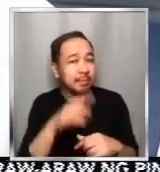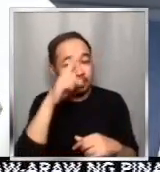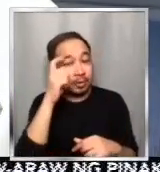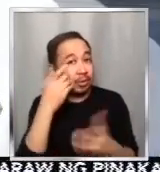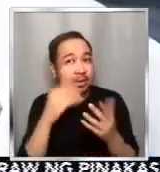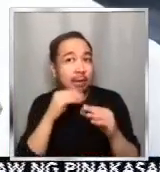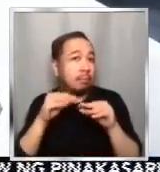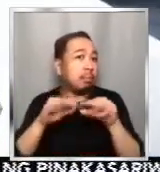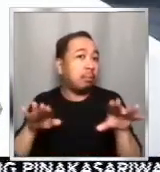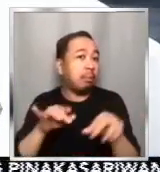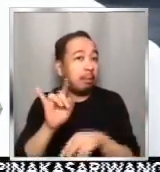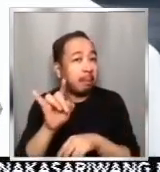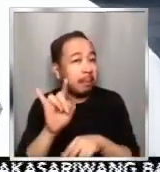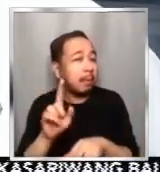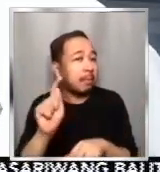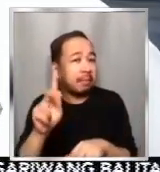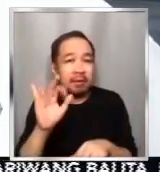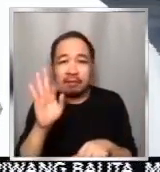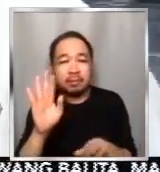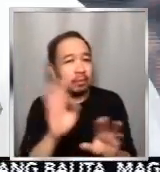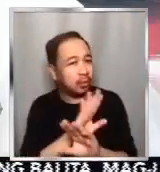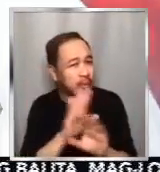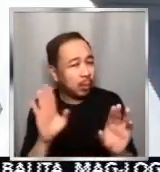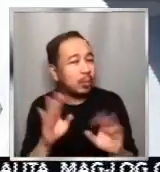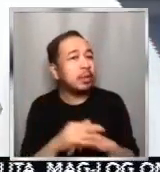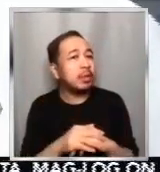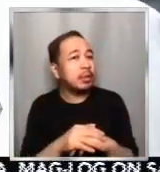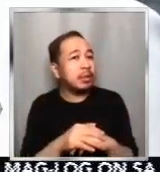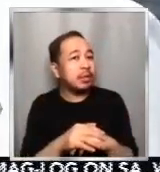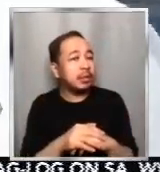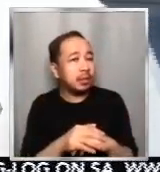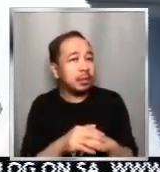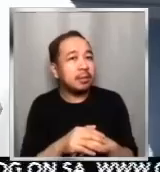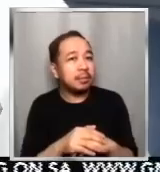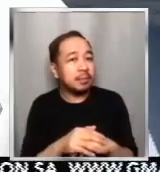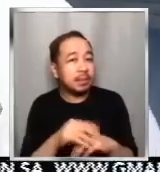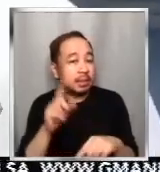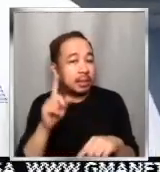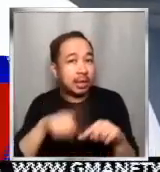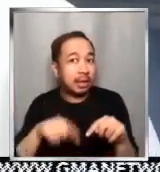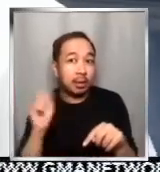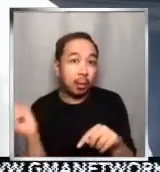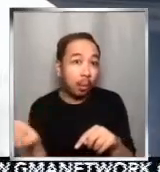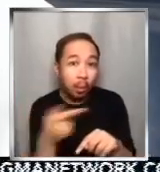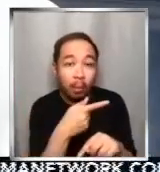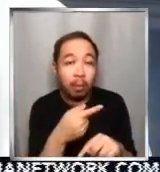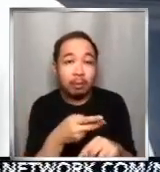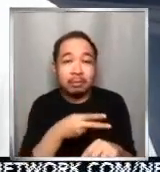Facebook. Hindi mo naman pwedeng lahat na, yung shotgun ka, mga ganun.